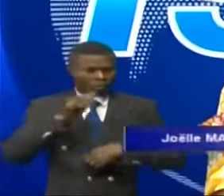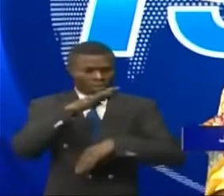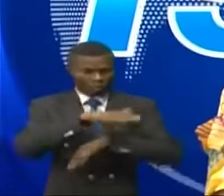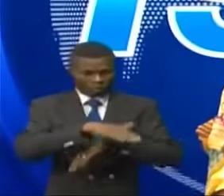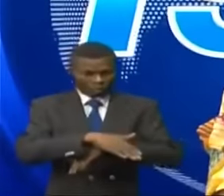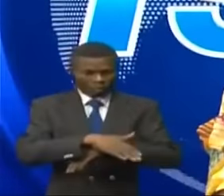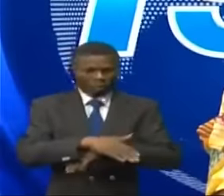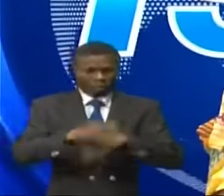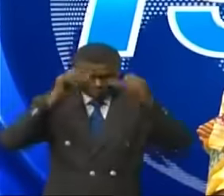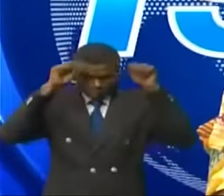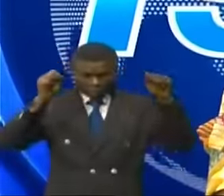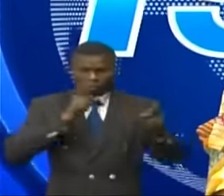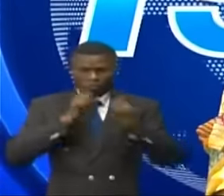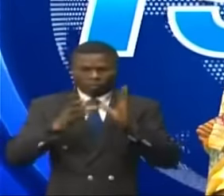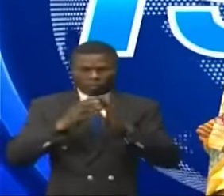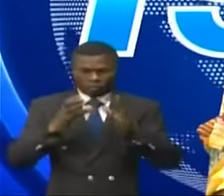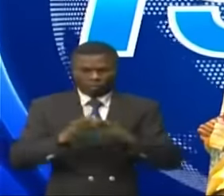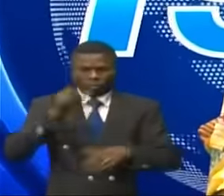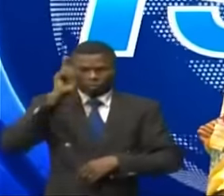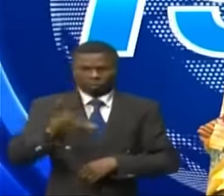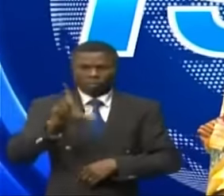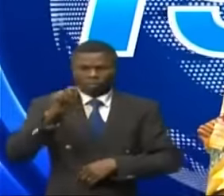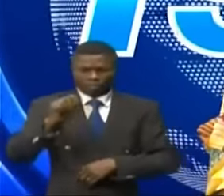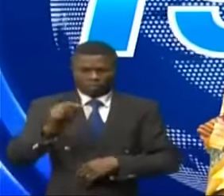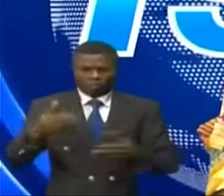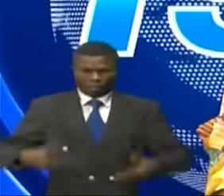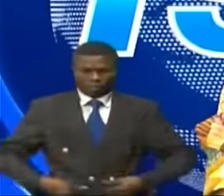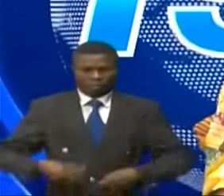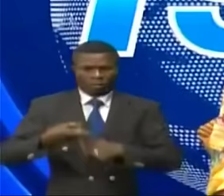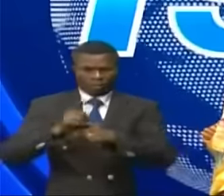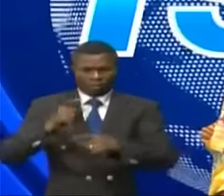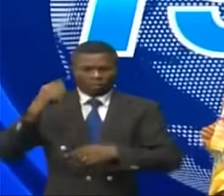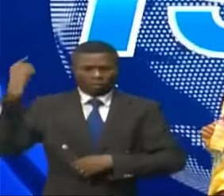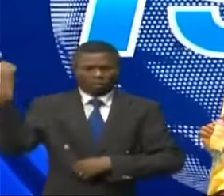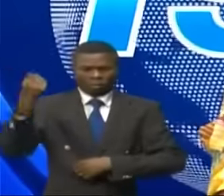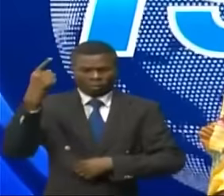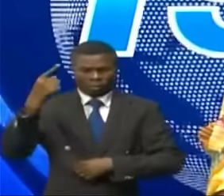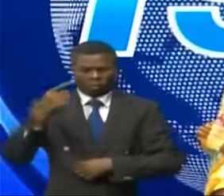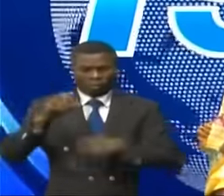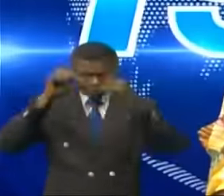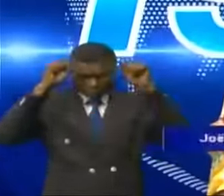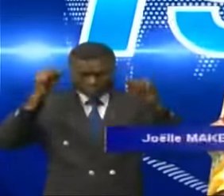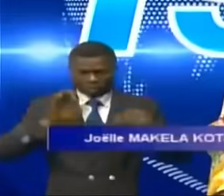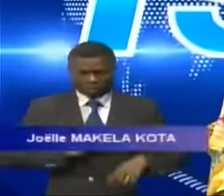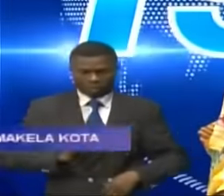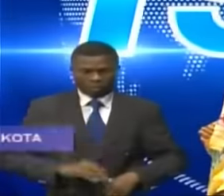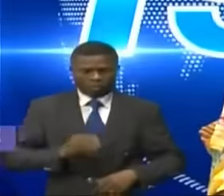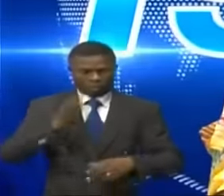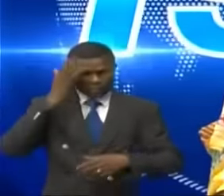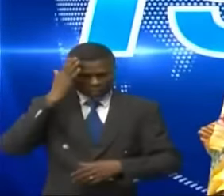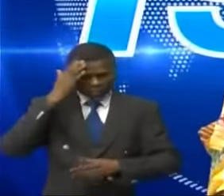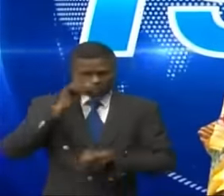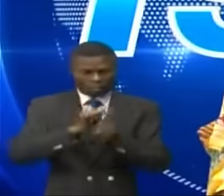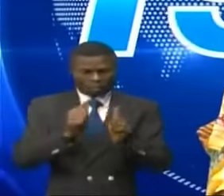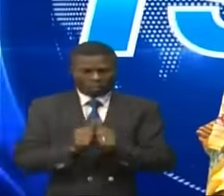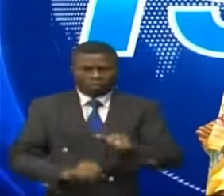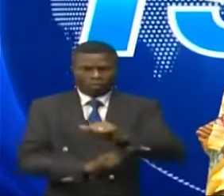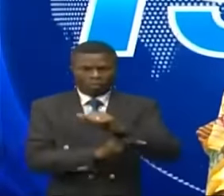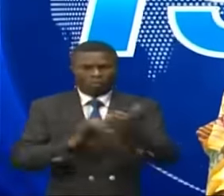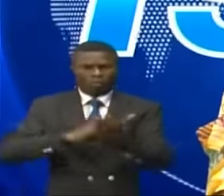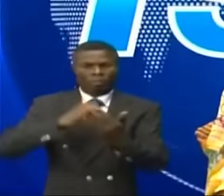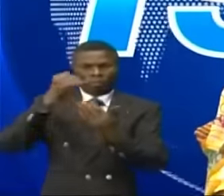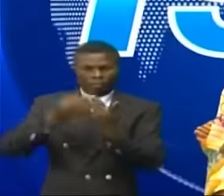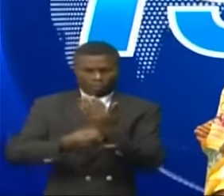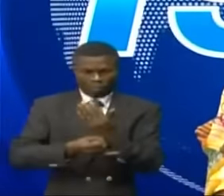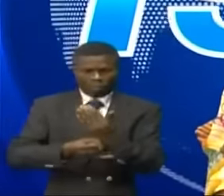avec 120 jeunes entrepreneurs congolais venus de tous les horizons. Il était question pour le chef de l'État de se rendre compte de l'accompagnement de leurs projets